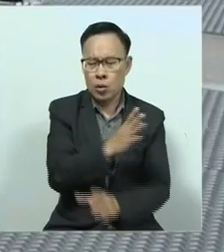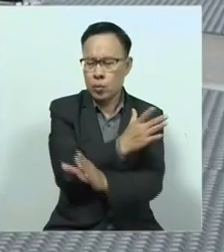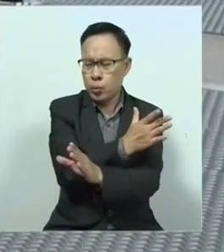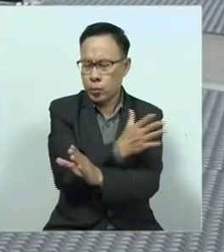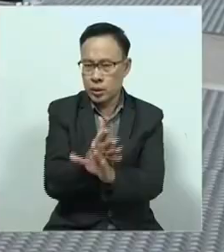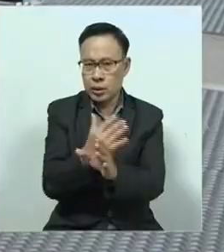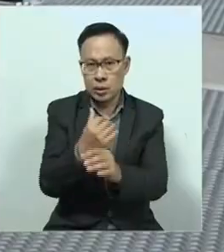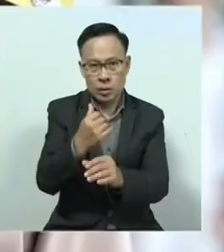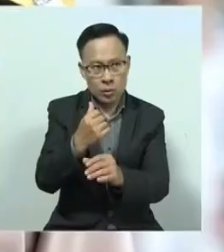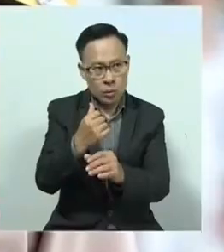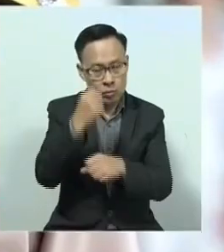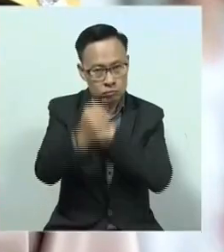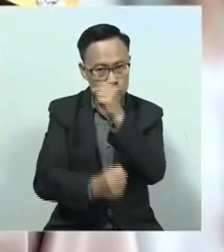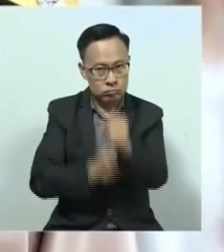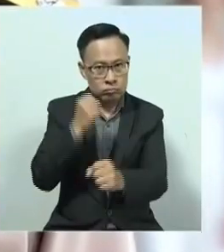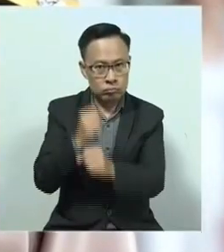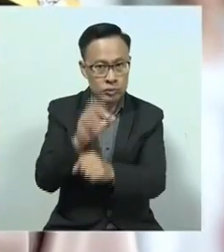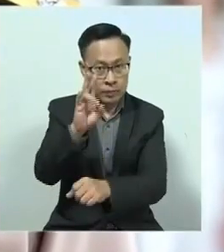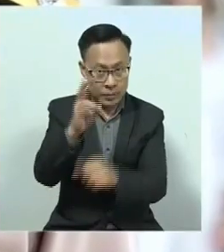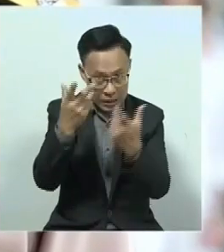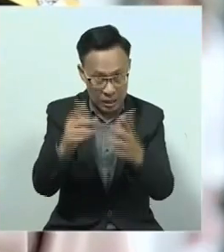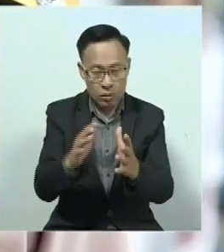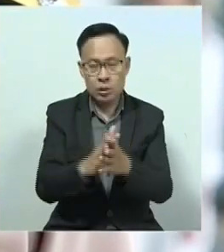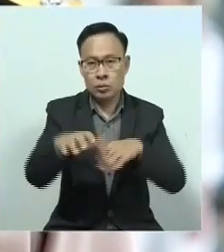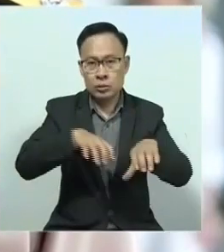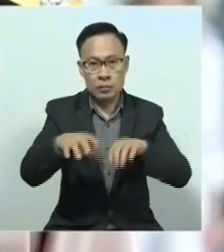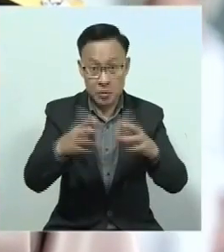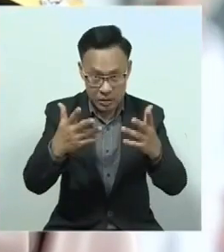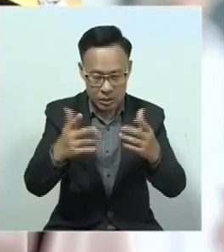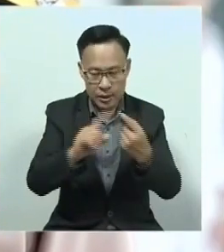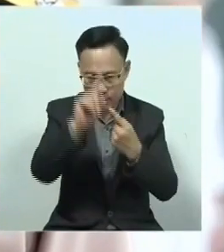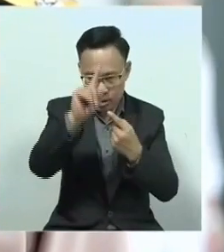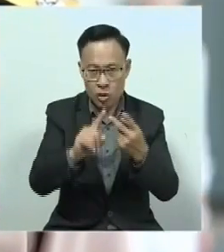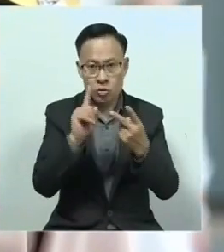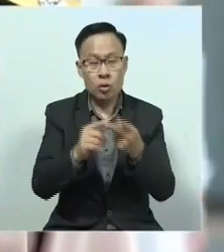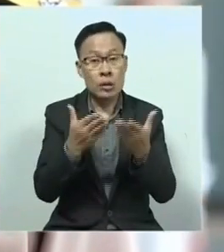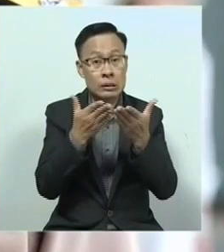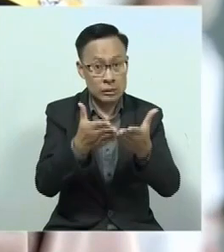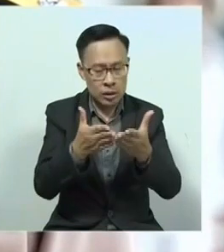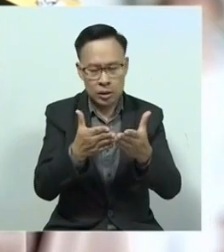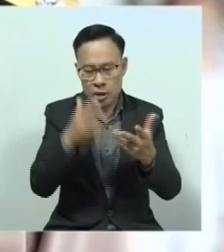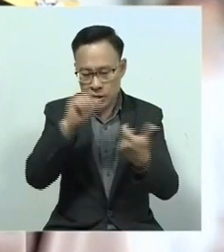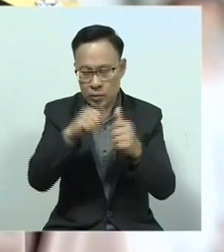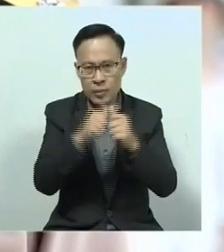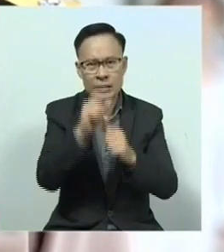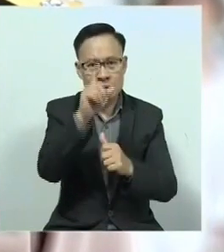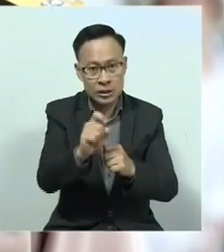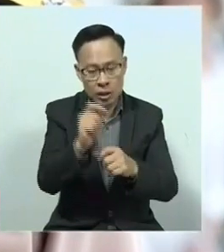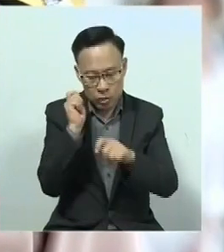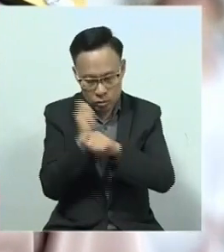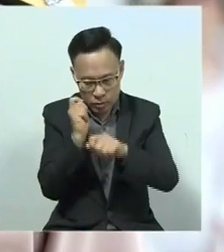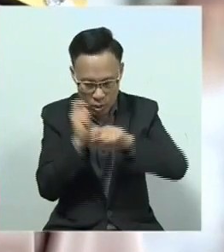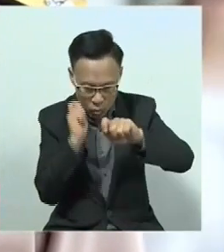ป็น7ปี ครับ เพราะฉะนั้นตรงนั้นแล้วก็ยังมีการซ่อมทำเรือนะครับเพื่อให้พร้อมนะครับก็ดำเนินการโดย